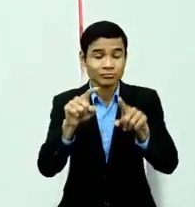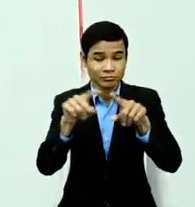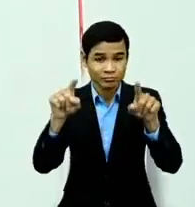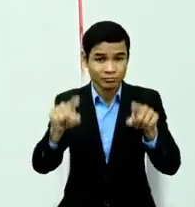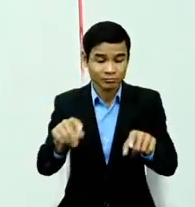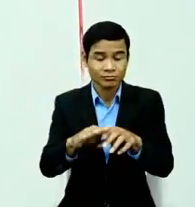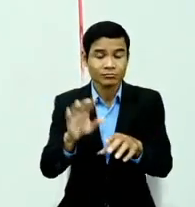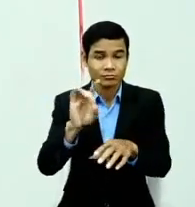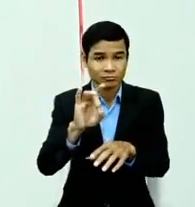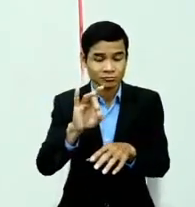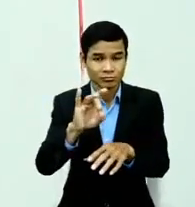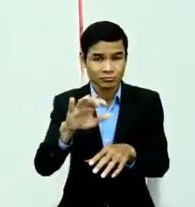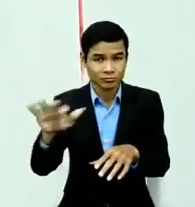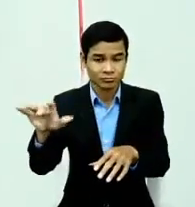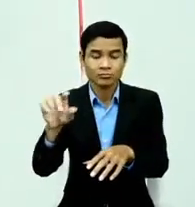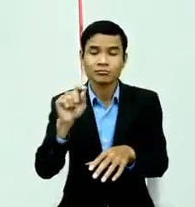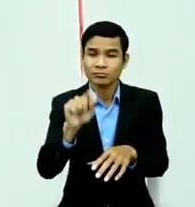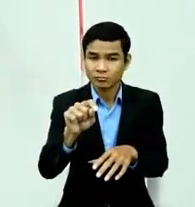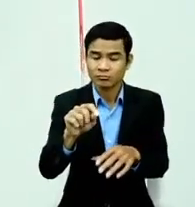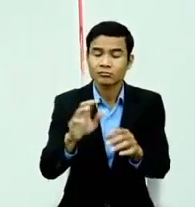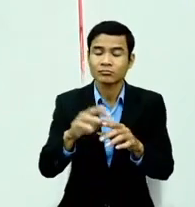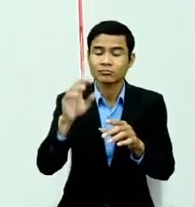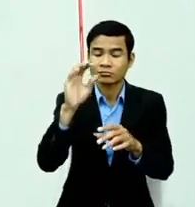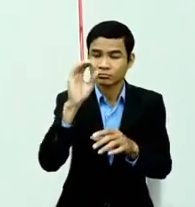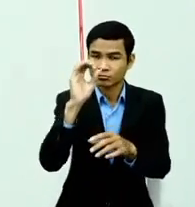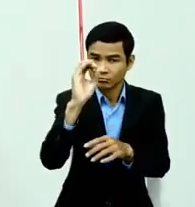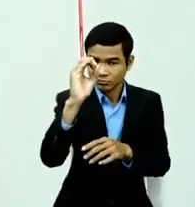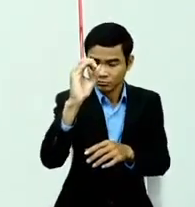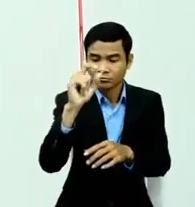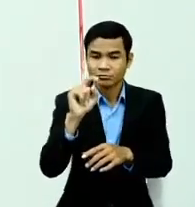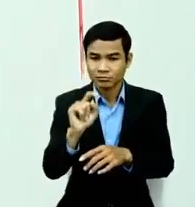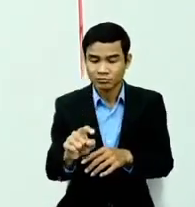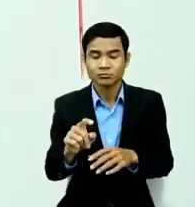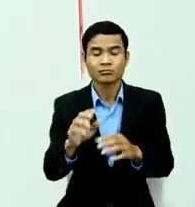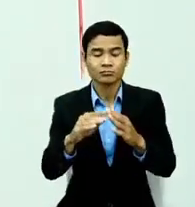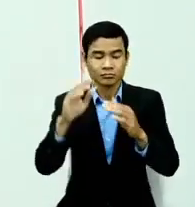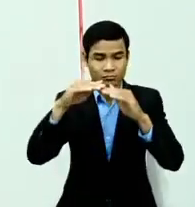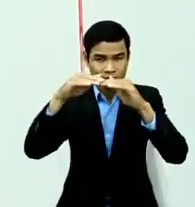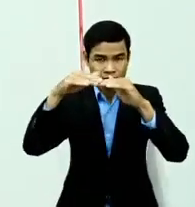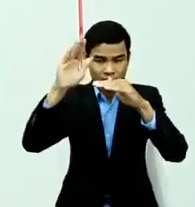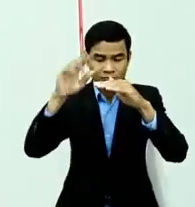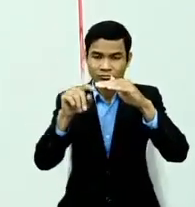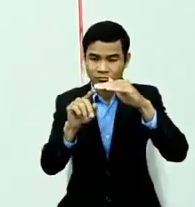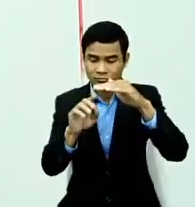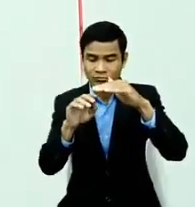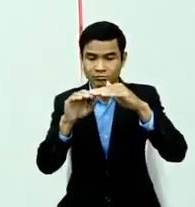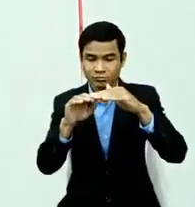សម្រាប់ដាក់អក្សរក៏ហៅថាភ្ជញ្ញភ្ជញ្ញជំនះអញ្ចឹងវាមានទីតាំងនៅខាងក្រោមនិងនៅខា